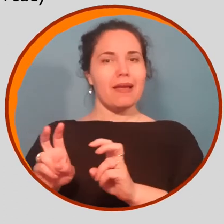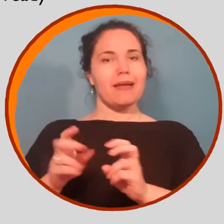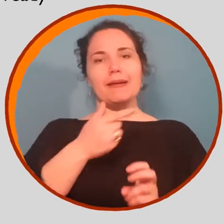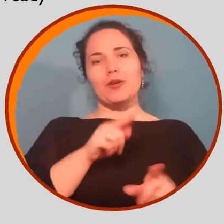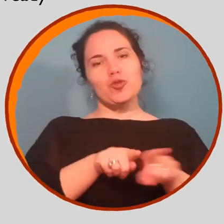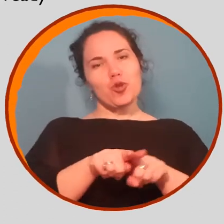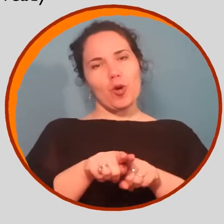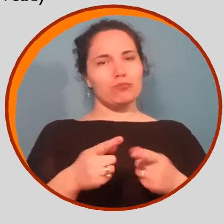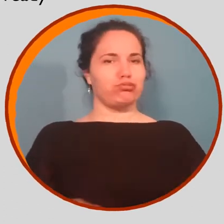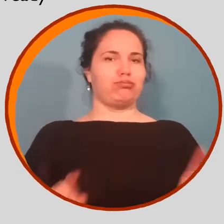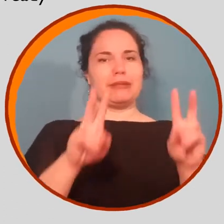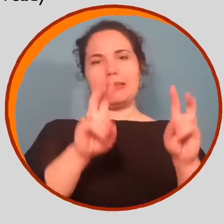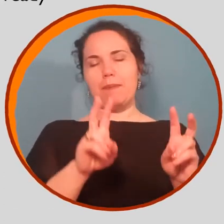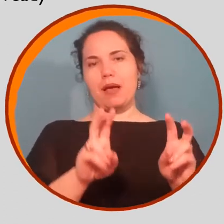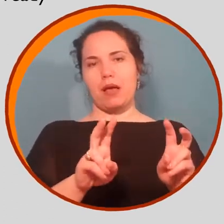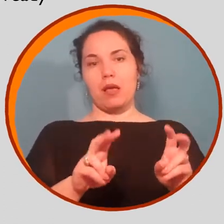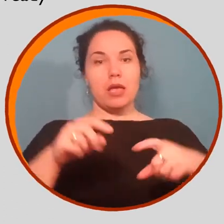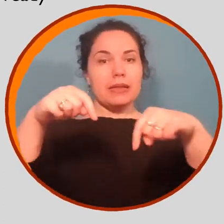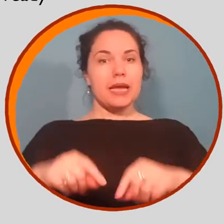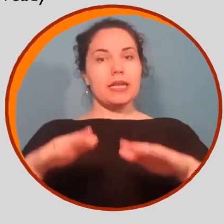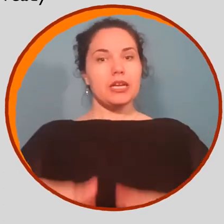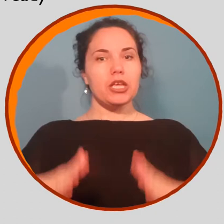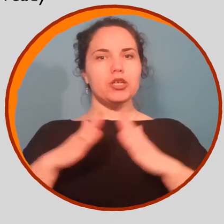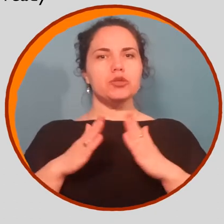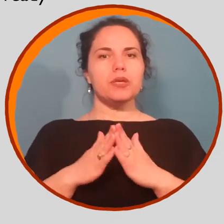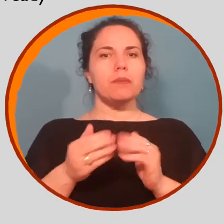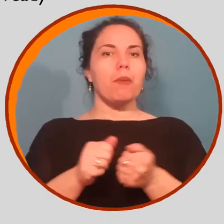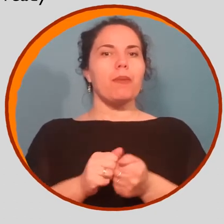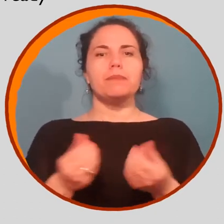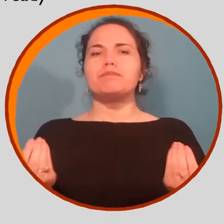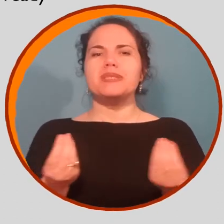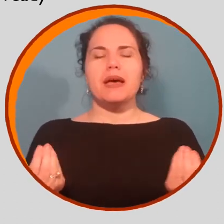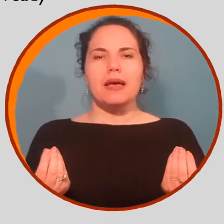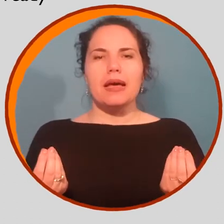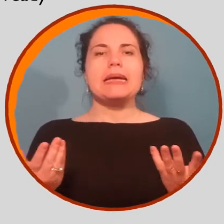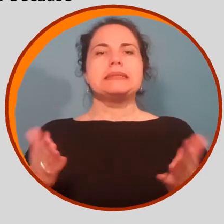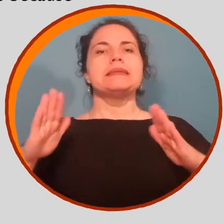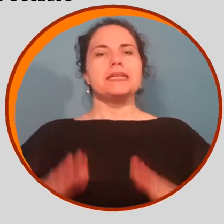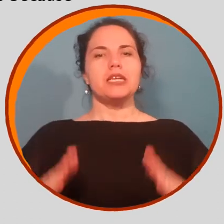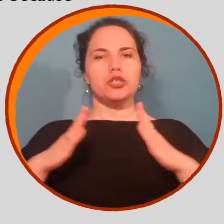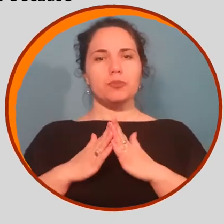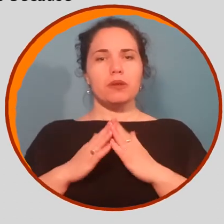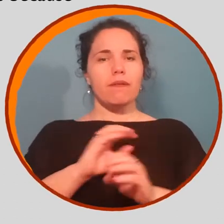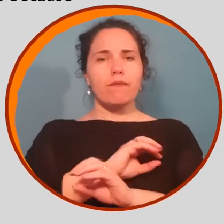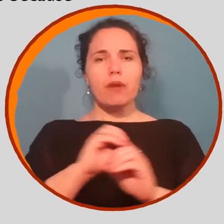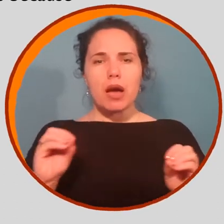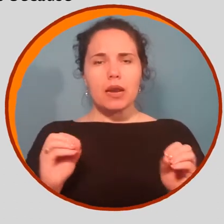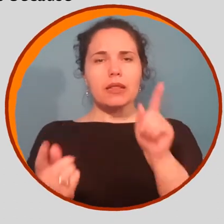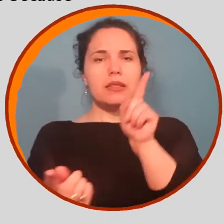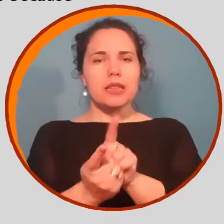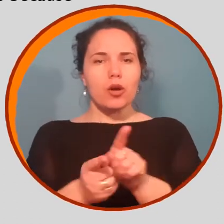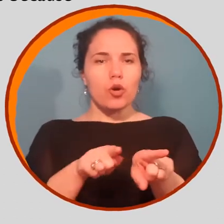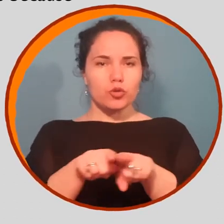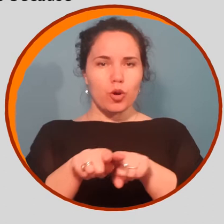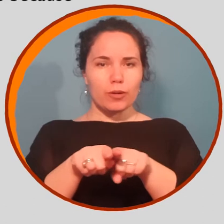shokët e të ngjashmit. Sikundër dhe me ta, ata diskutojnë çështje që janë shumë delikate dhe ata mund mos jenë gati të flasin me prindrit e